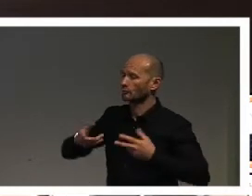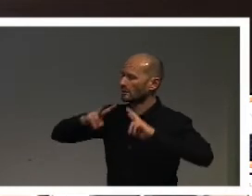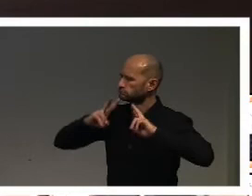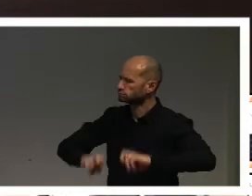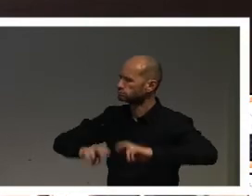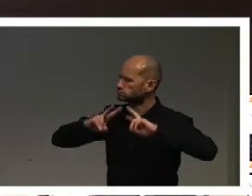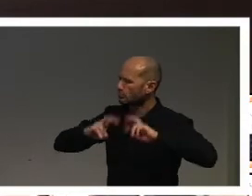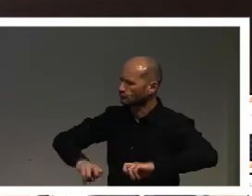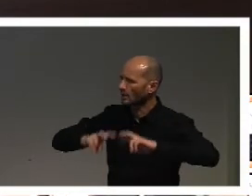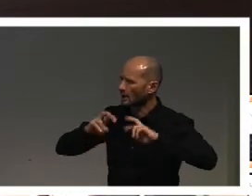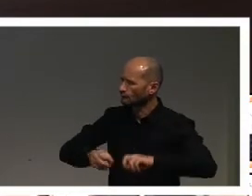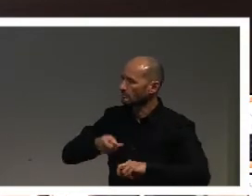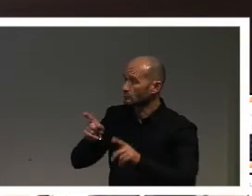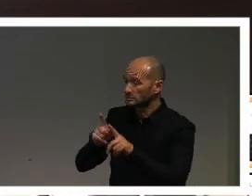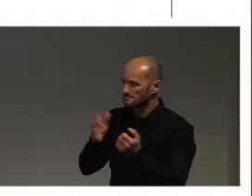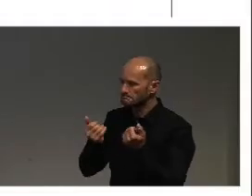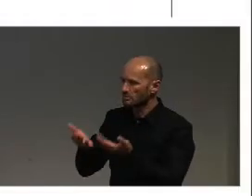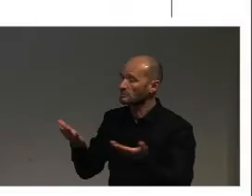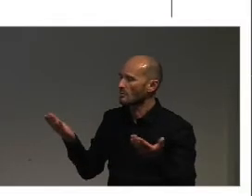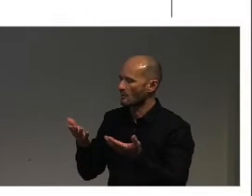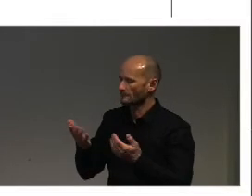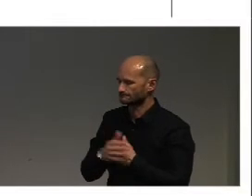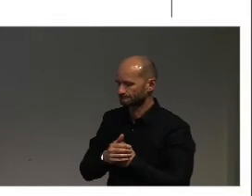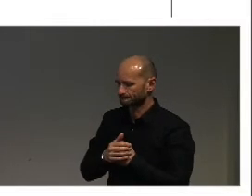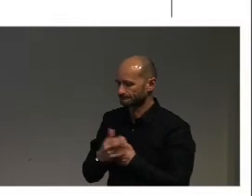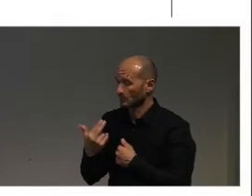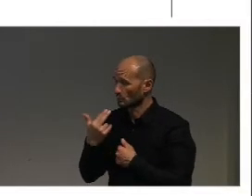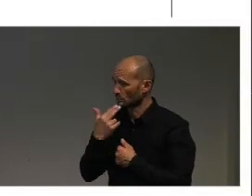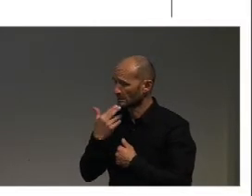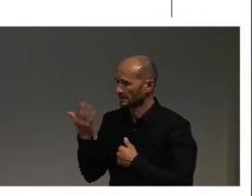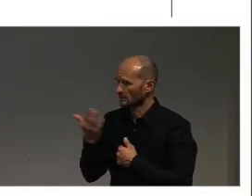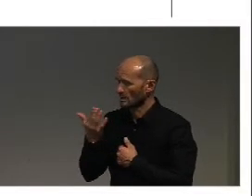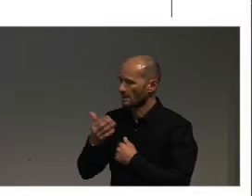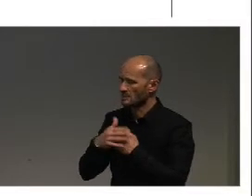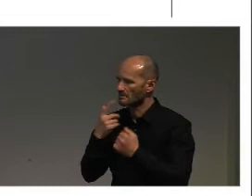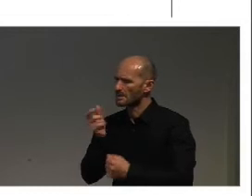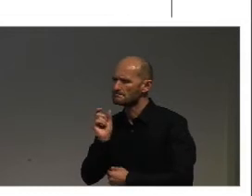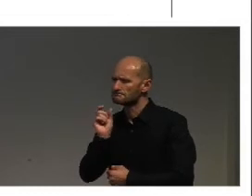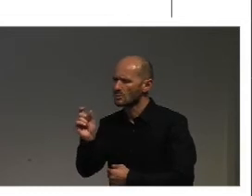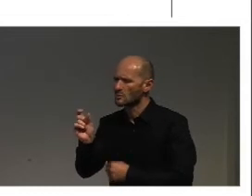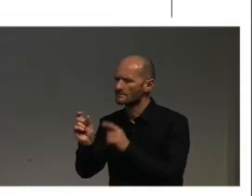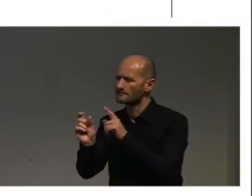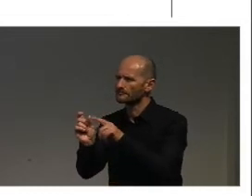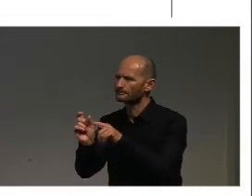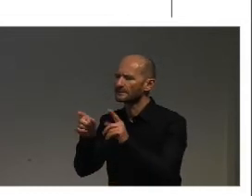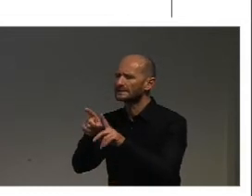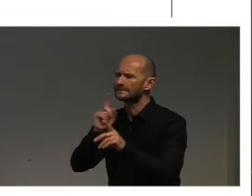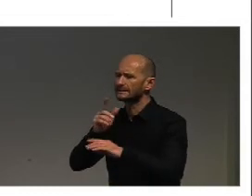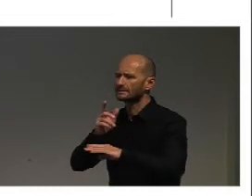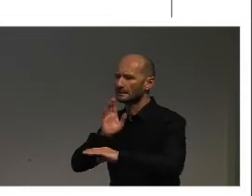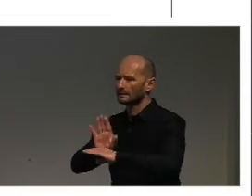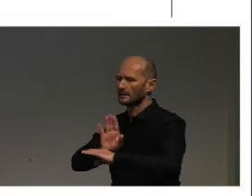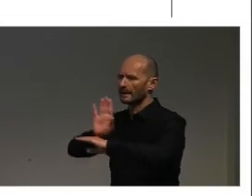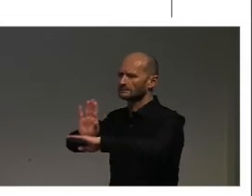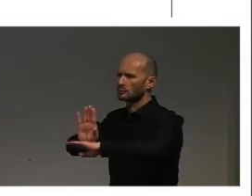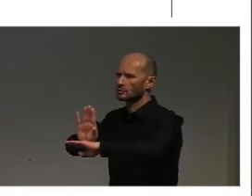propositions pour aller plutôt vers l'utilisation de la terminologie de l'exposome professionnel pour qualifier